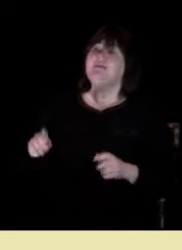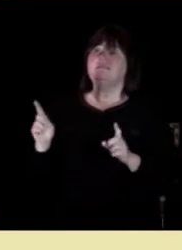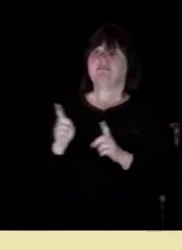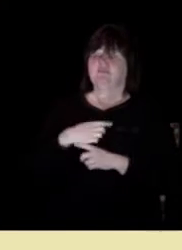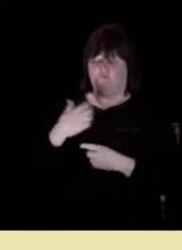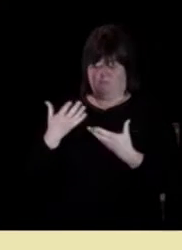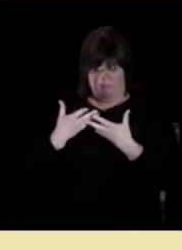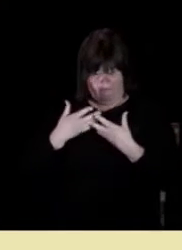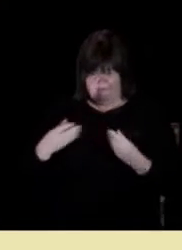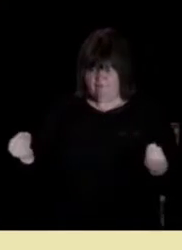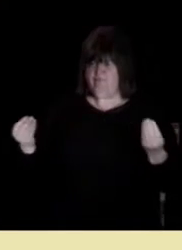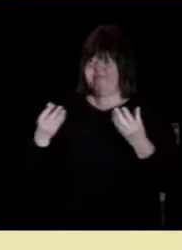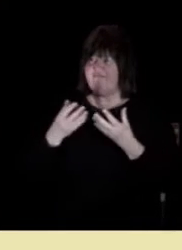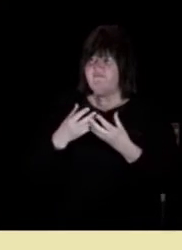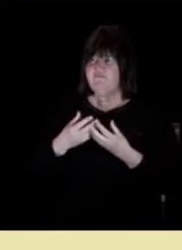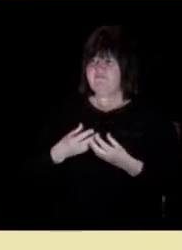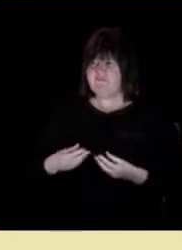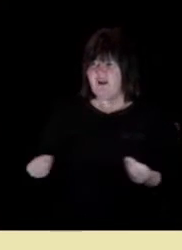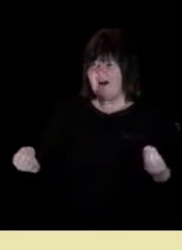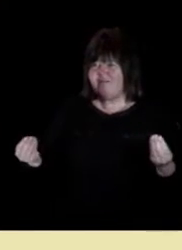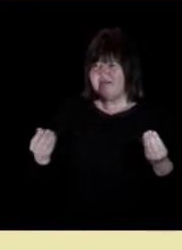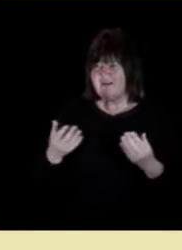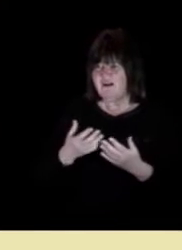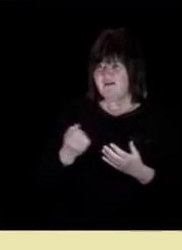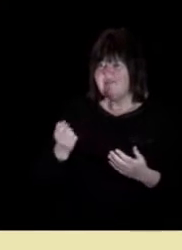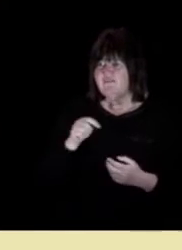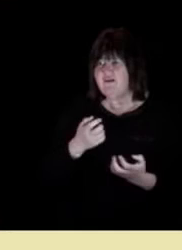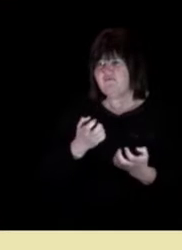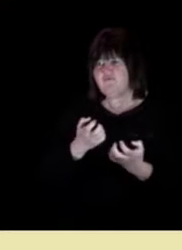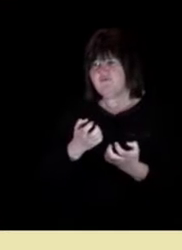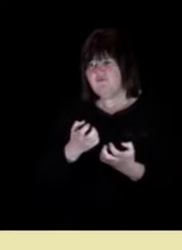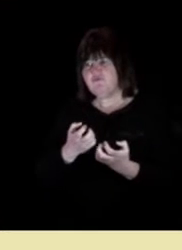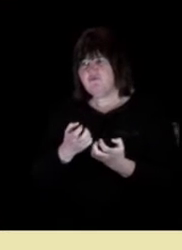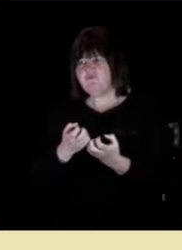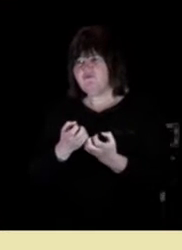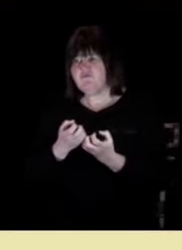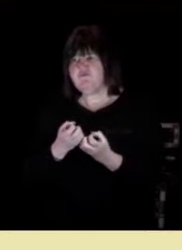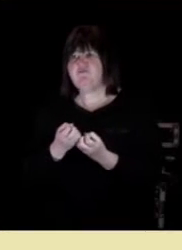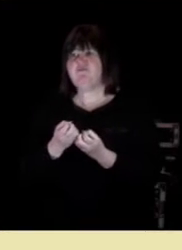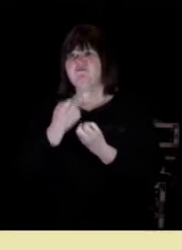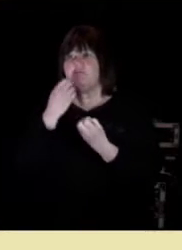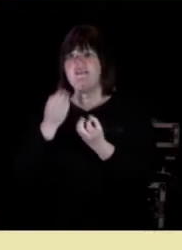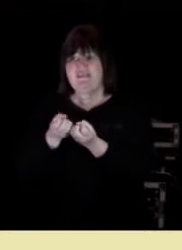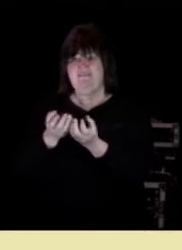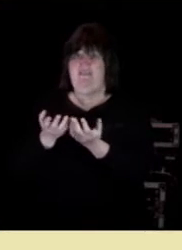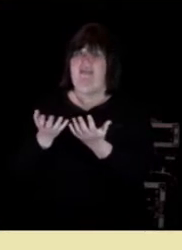der hvor manglene blir fler og fler.